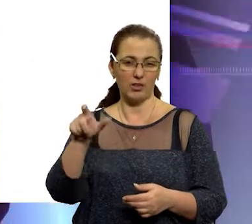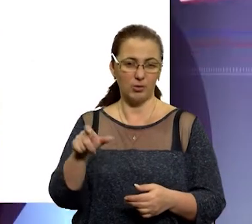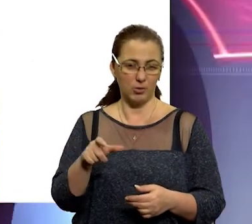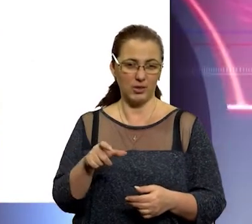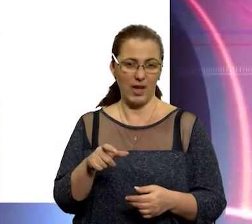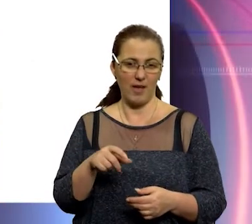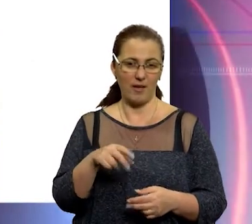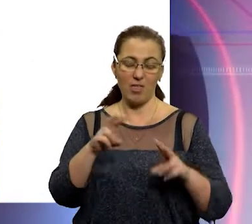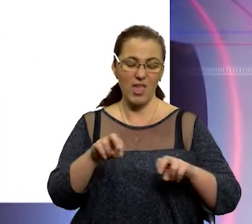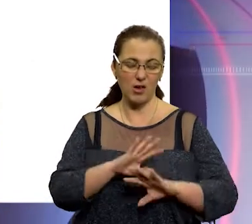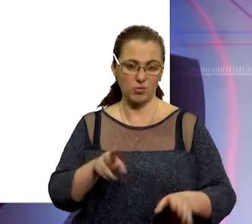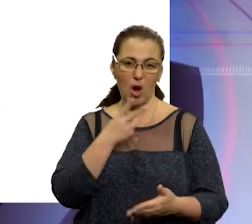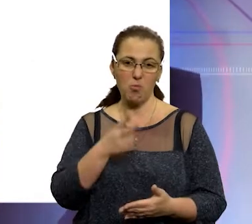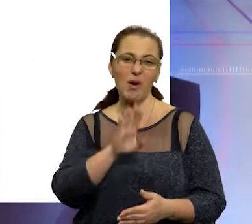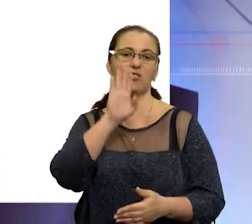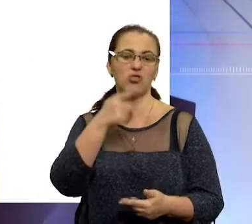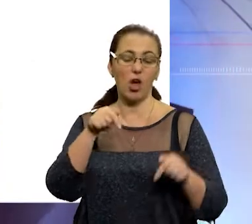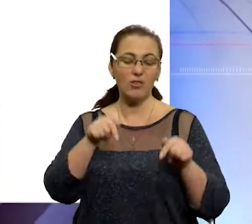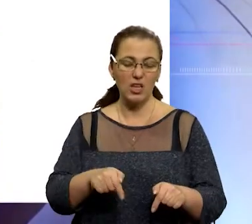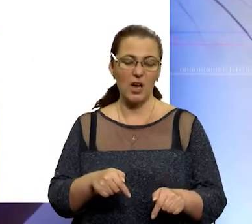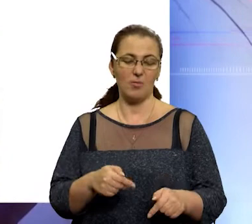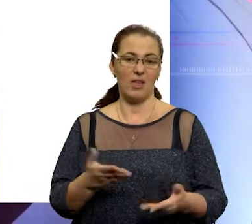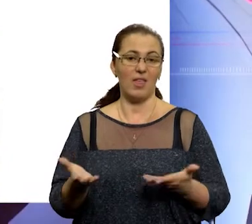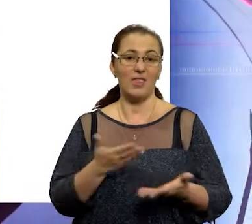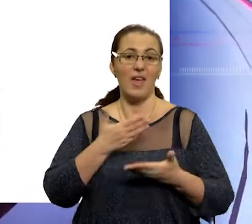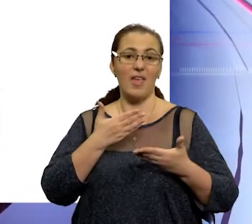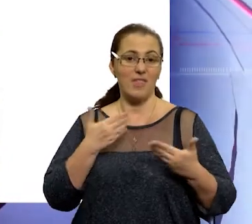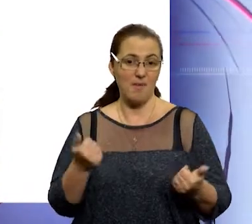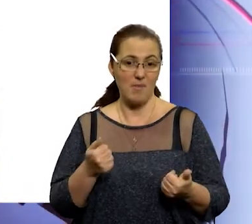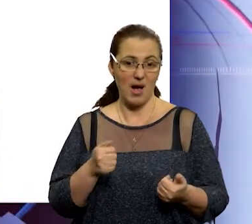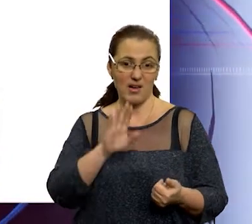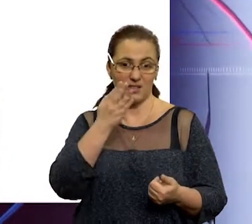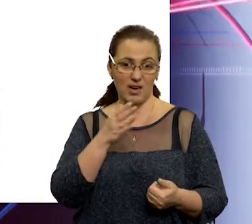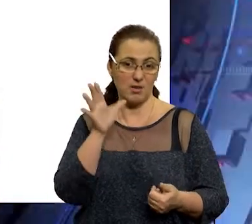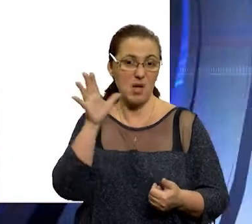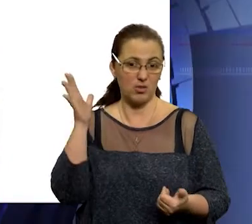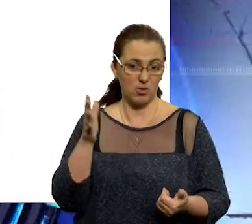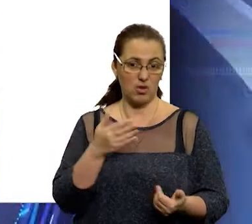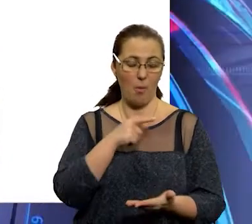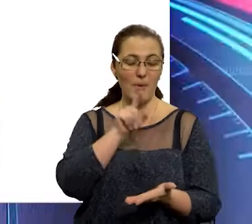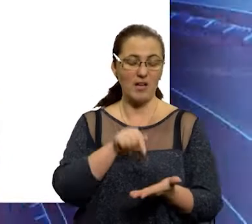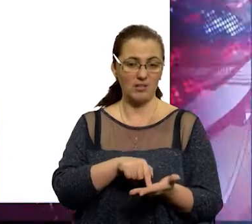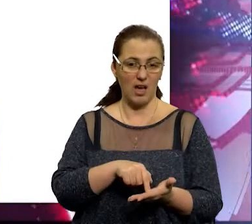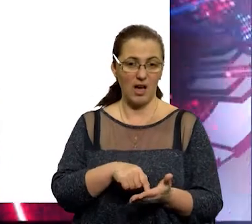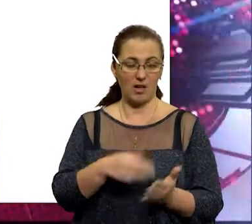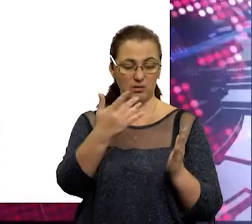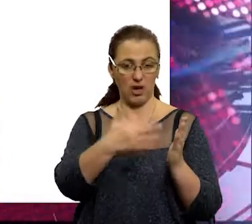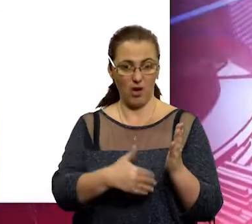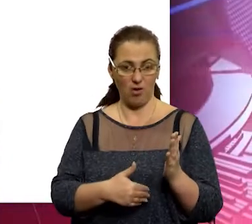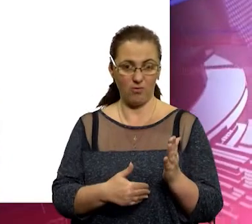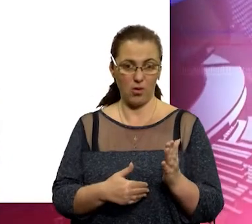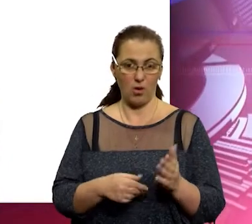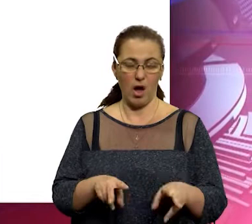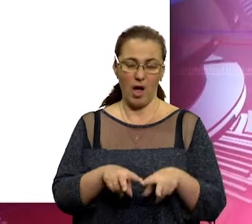розібравшись, угледіли велику зраду в тому, в чому не угледіли її 5 років тому. Питання соцопитування, за винятком двох нових, дублюють